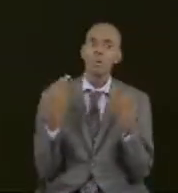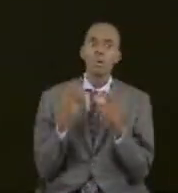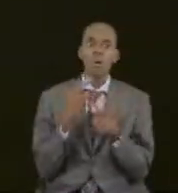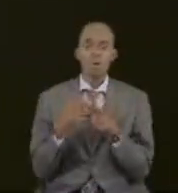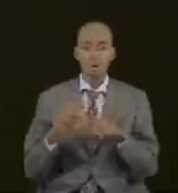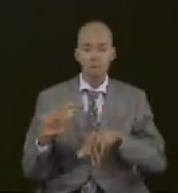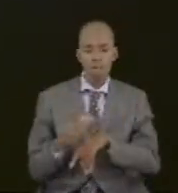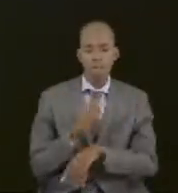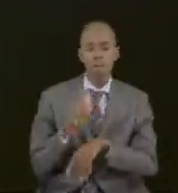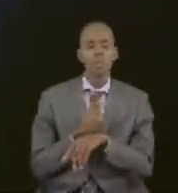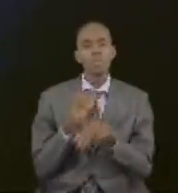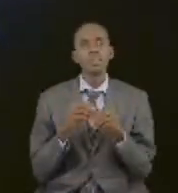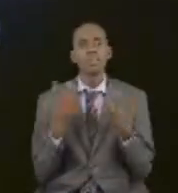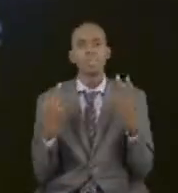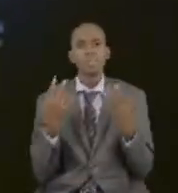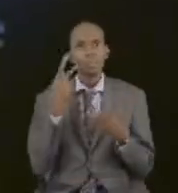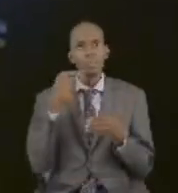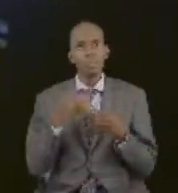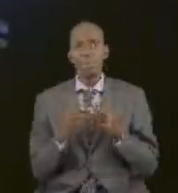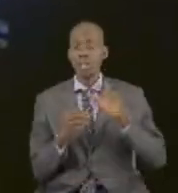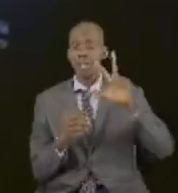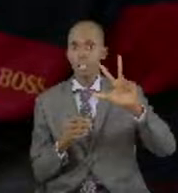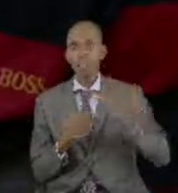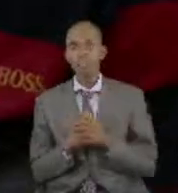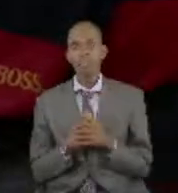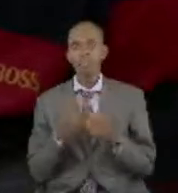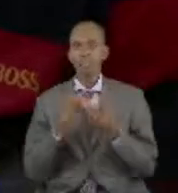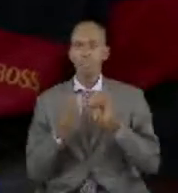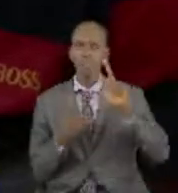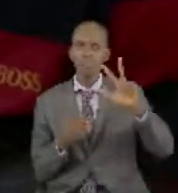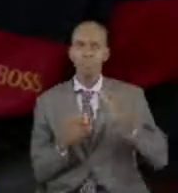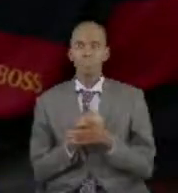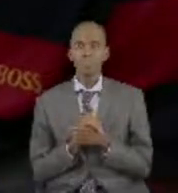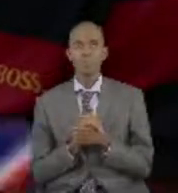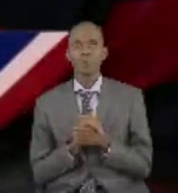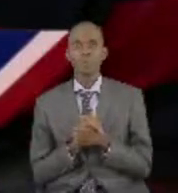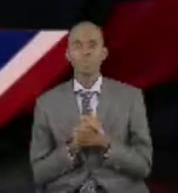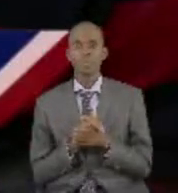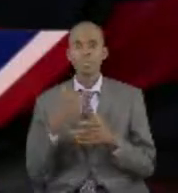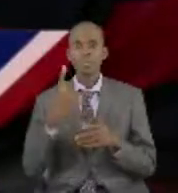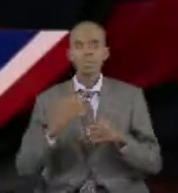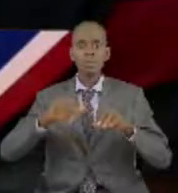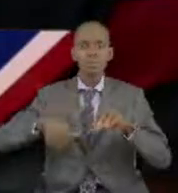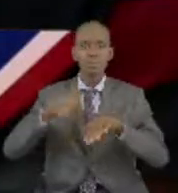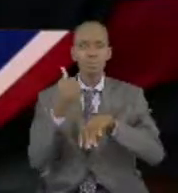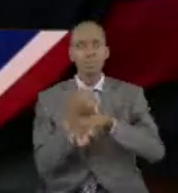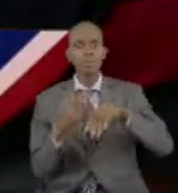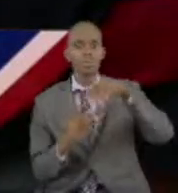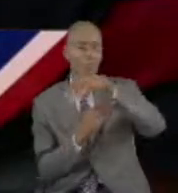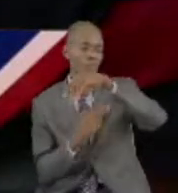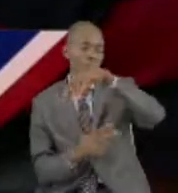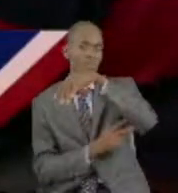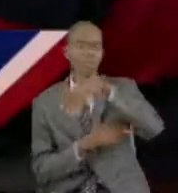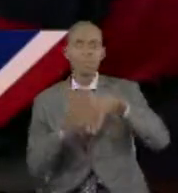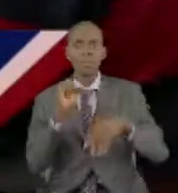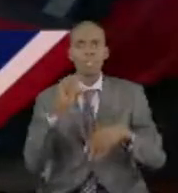en vain. Voyez l'élément numéro 3 ici. L'élément numéro 3, c'est quoi?